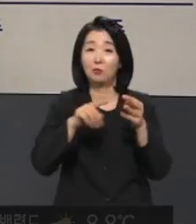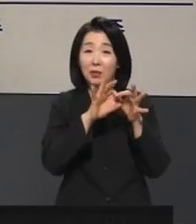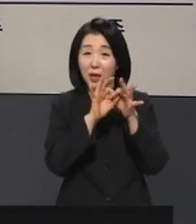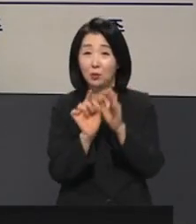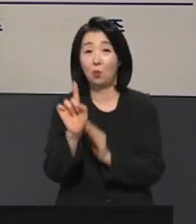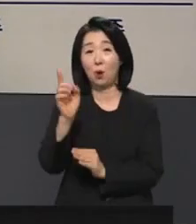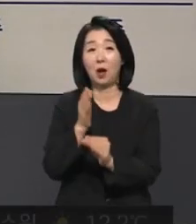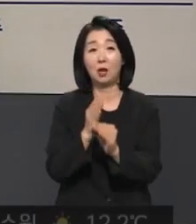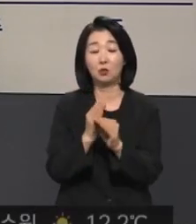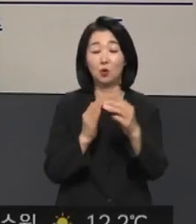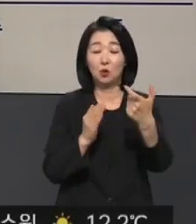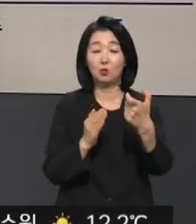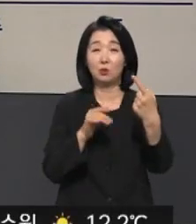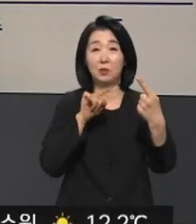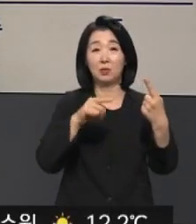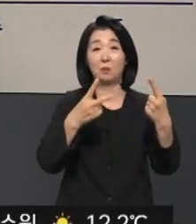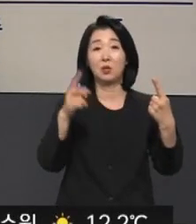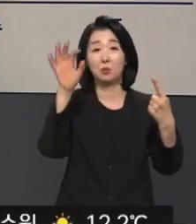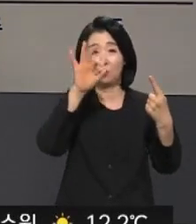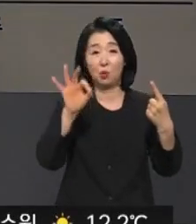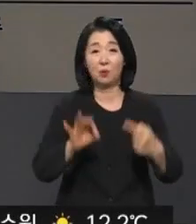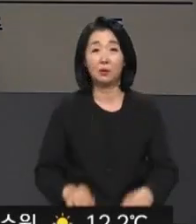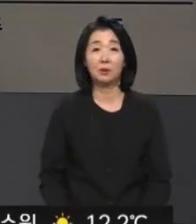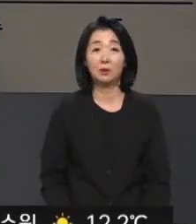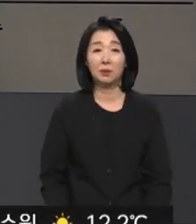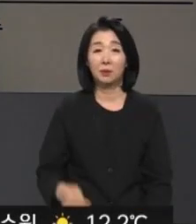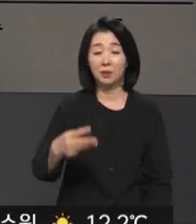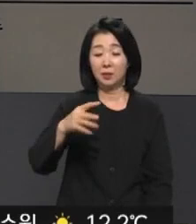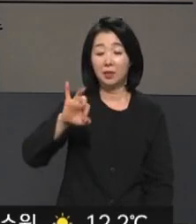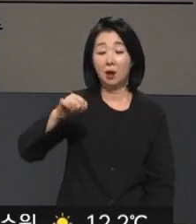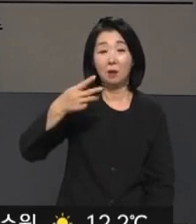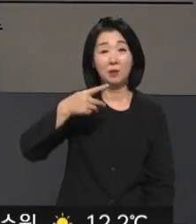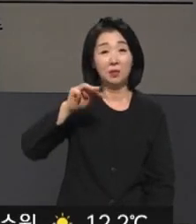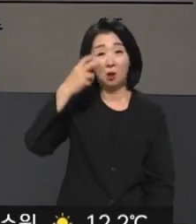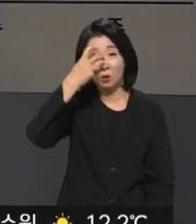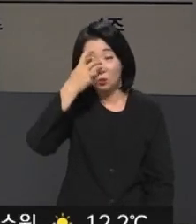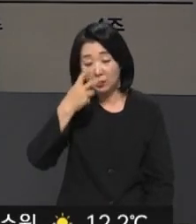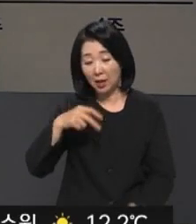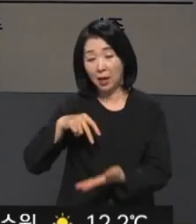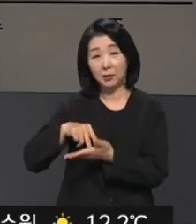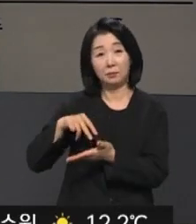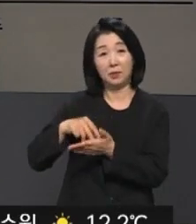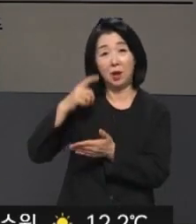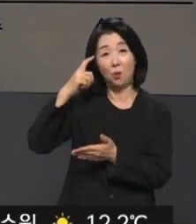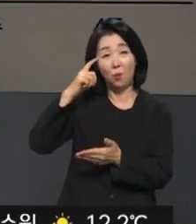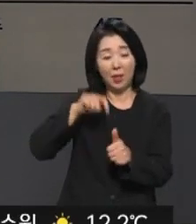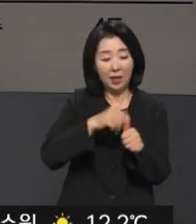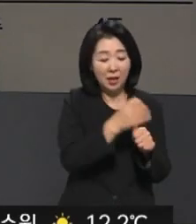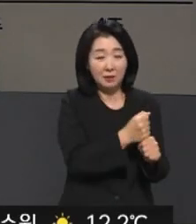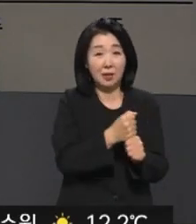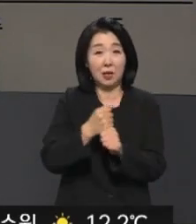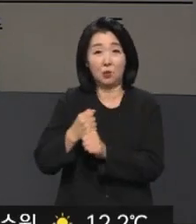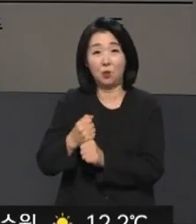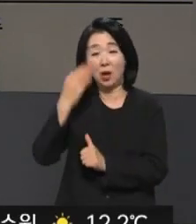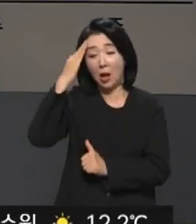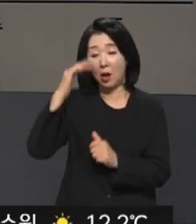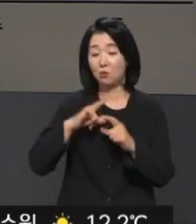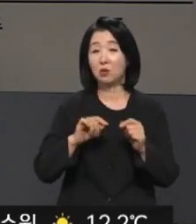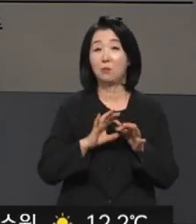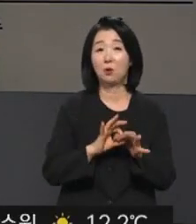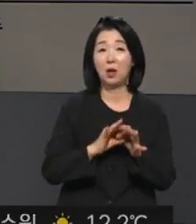올라가서 61.2%를 나타내고 있는데요. 리얼미터 측은 강제동원 해법, 한일 관계, 주 69시간